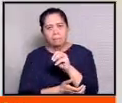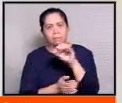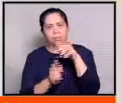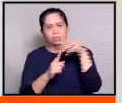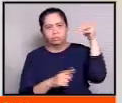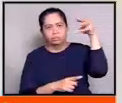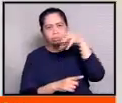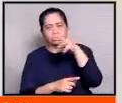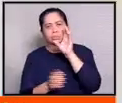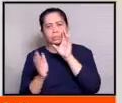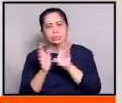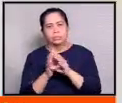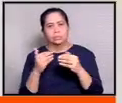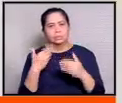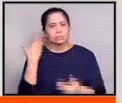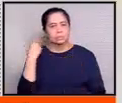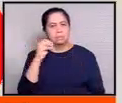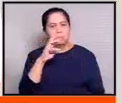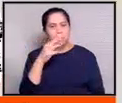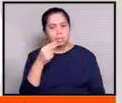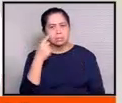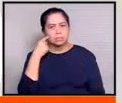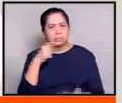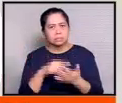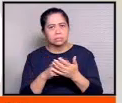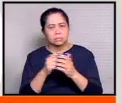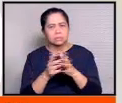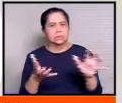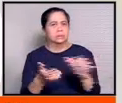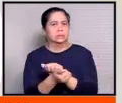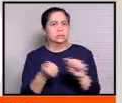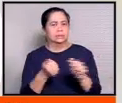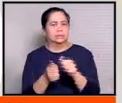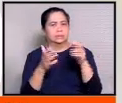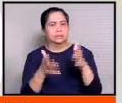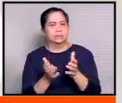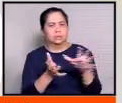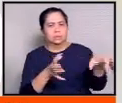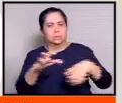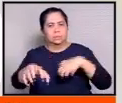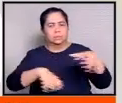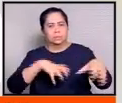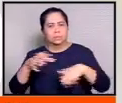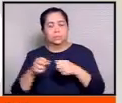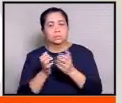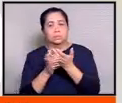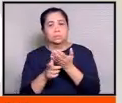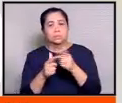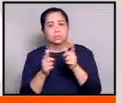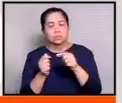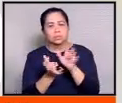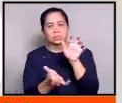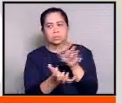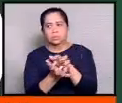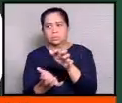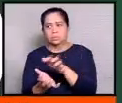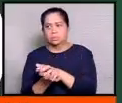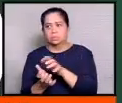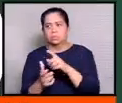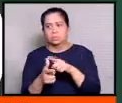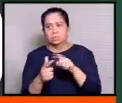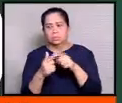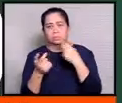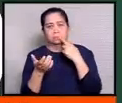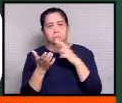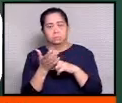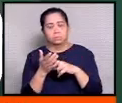satellite image na kuha naman ito lang Marso, makikita ang pinsalang iniwan ng paghahakot ng Chinese vessels ng mga taklobo. Ayon